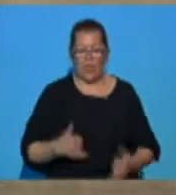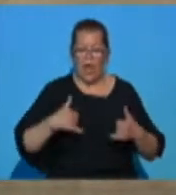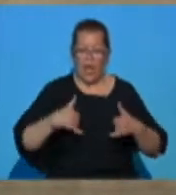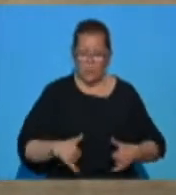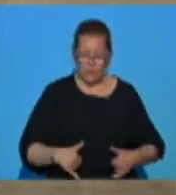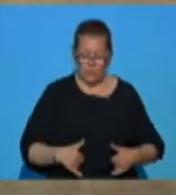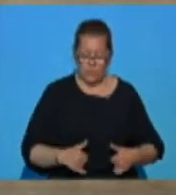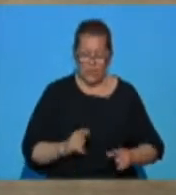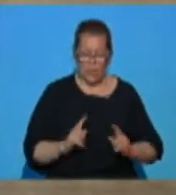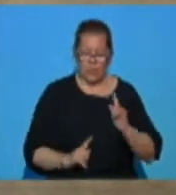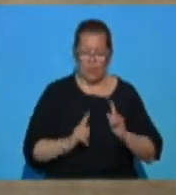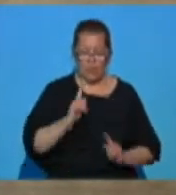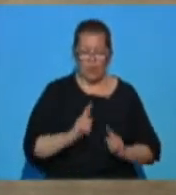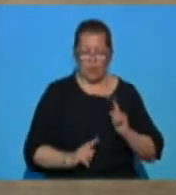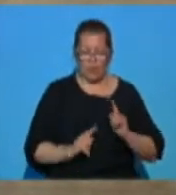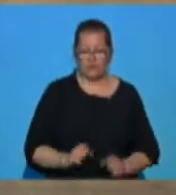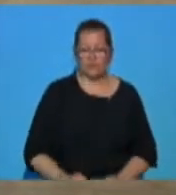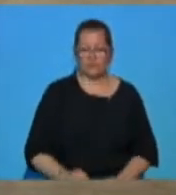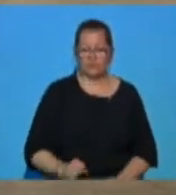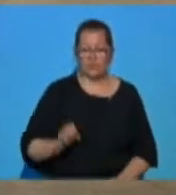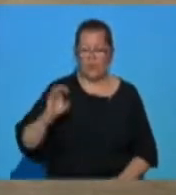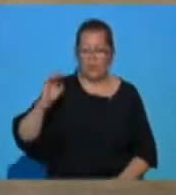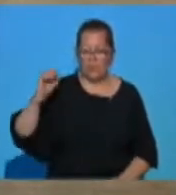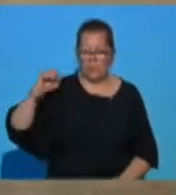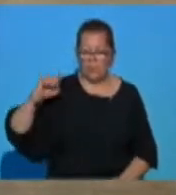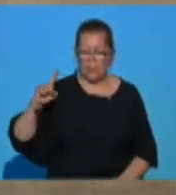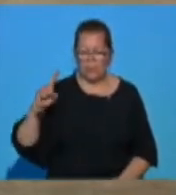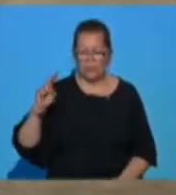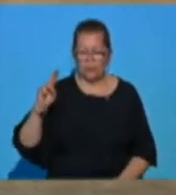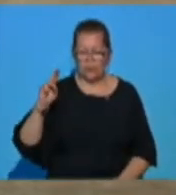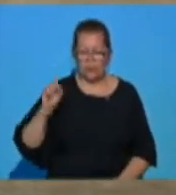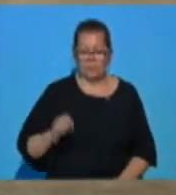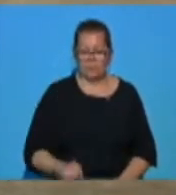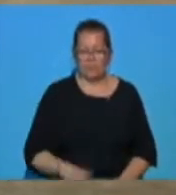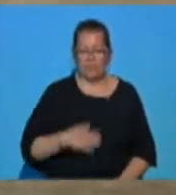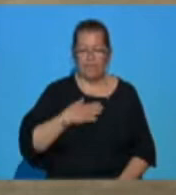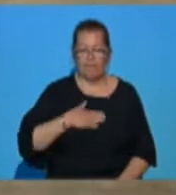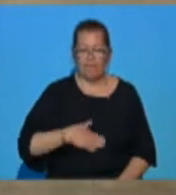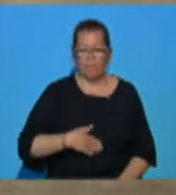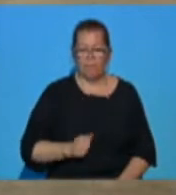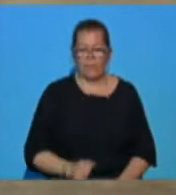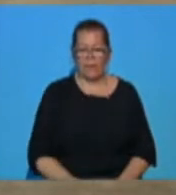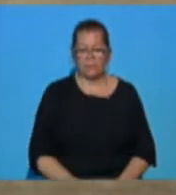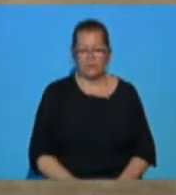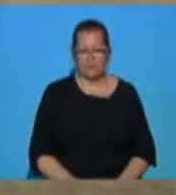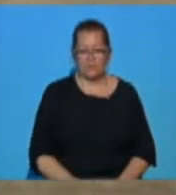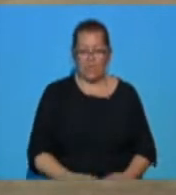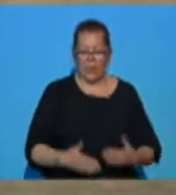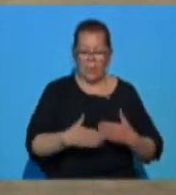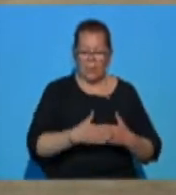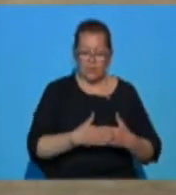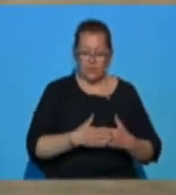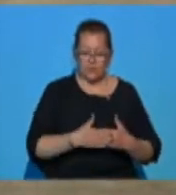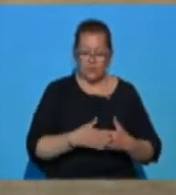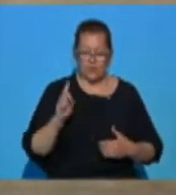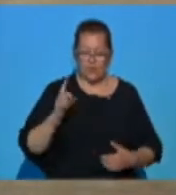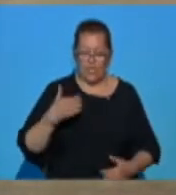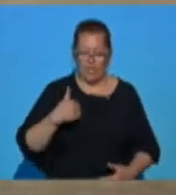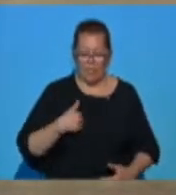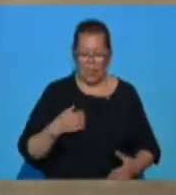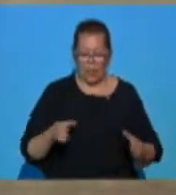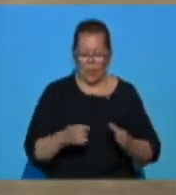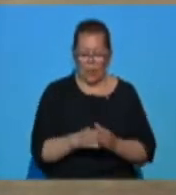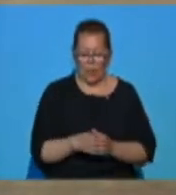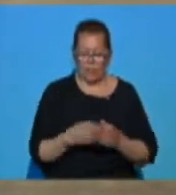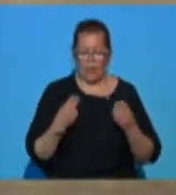George Enescu. Sunt lucruri pe care le facem, le-am făcut, le vom face. Îmi place că am lângă mine o echipă dedicată și că